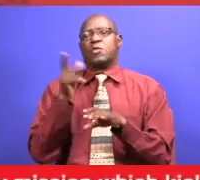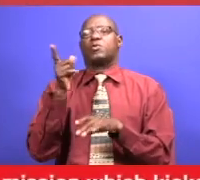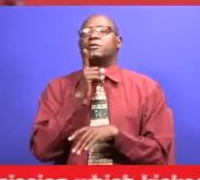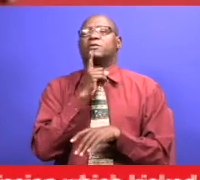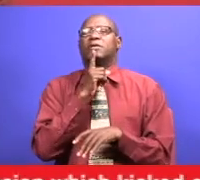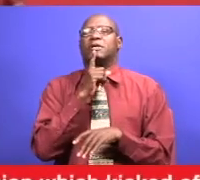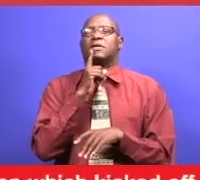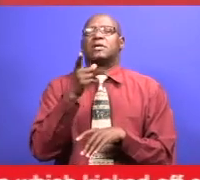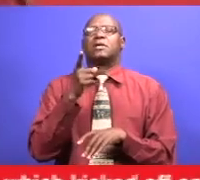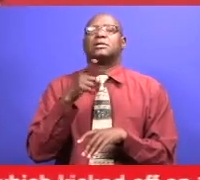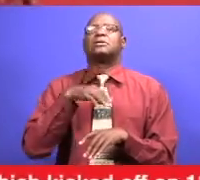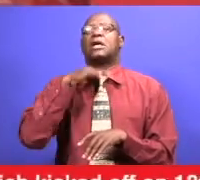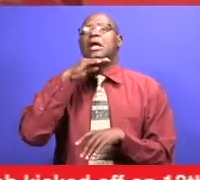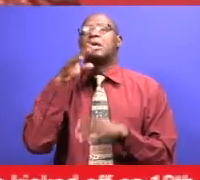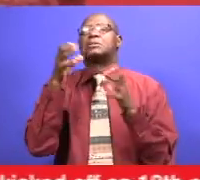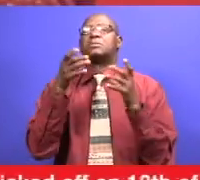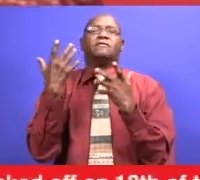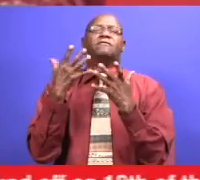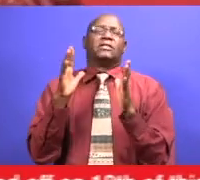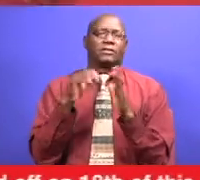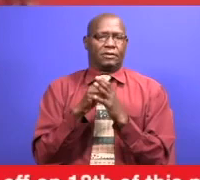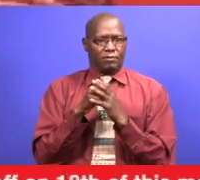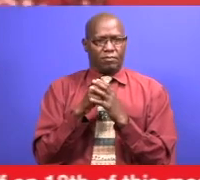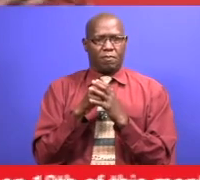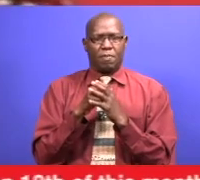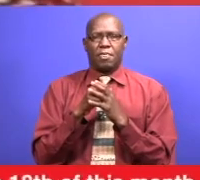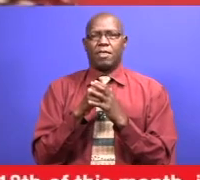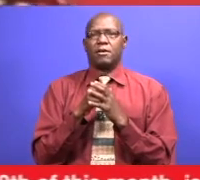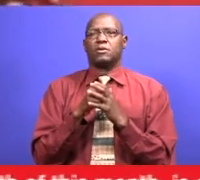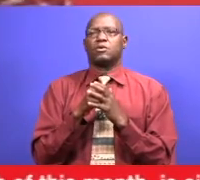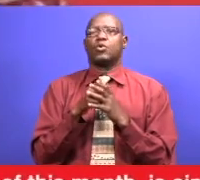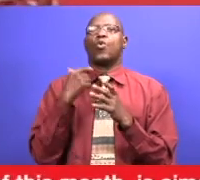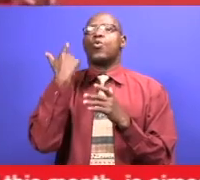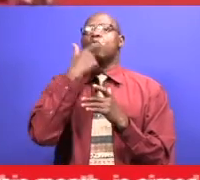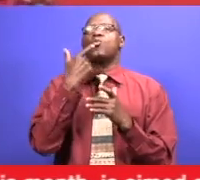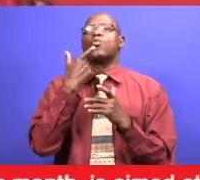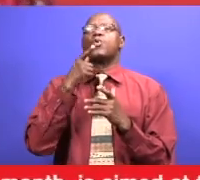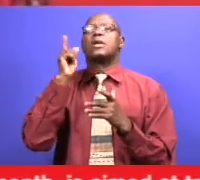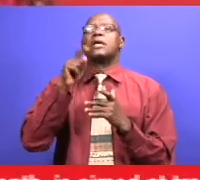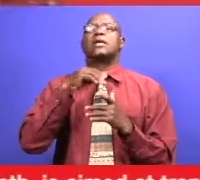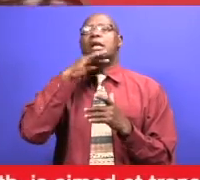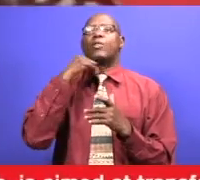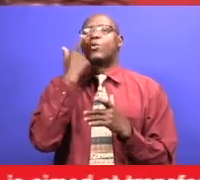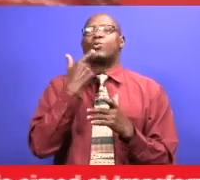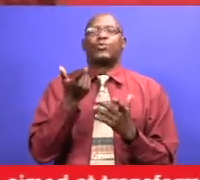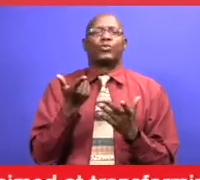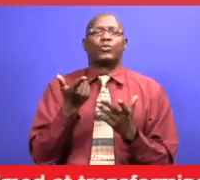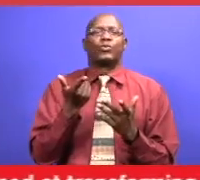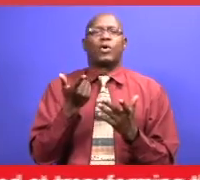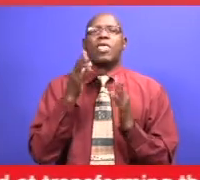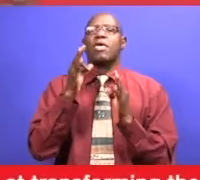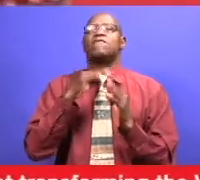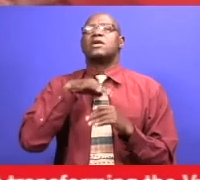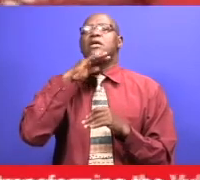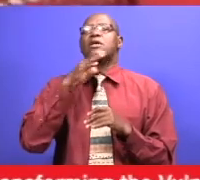kwamba imekufa chama chetu hali nani yako na haja na maiti jameni? Kama imekufa, why